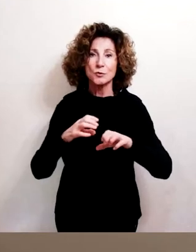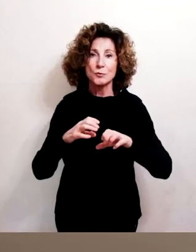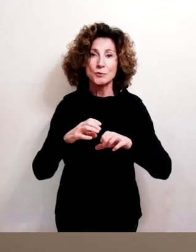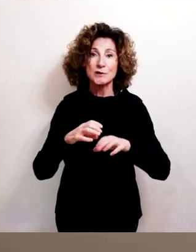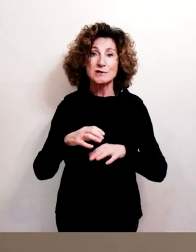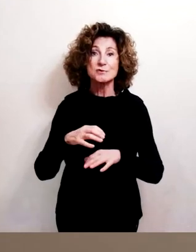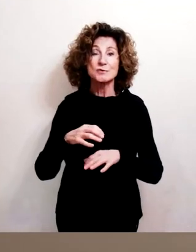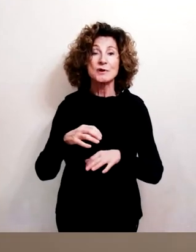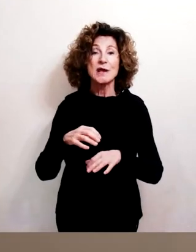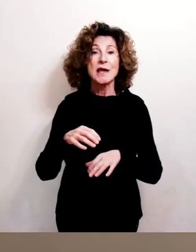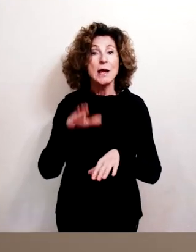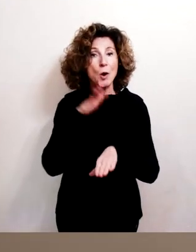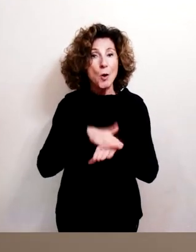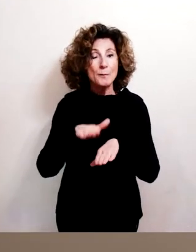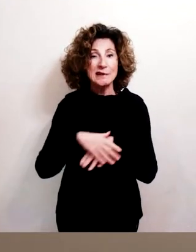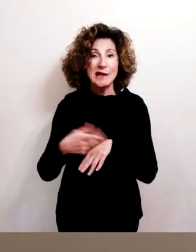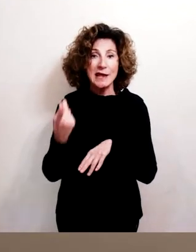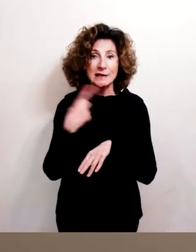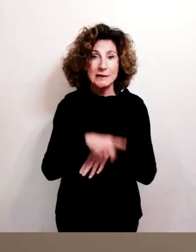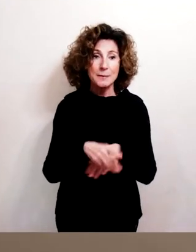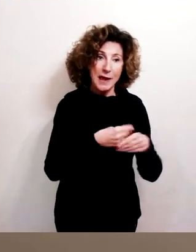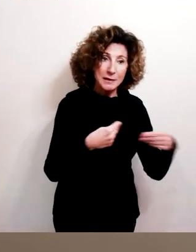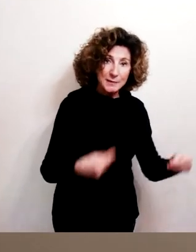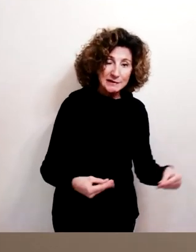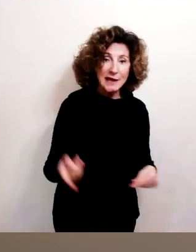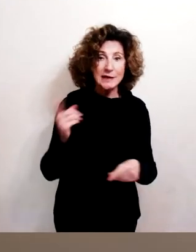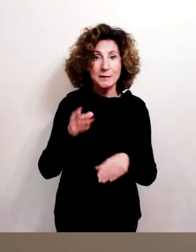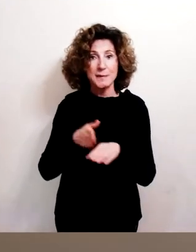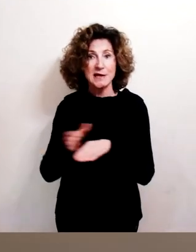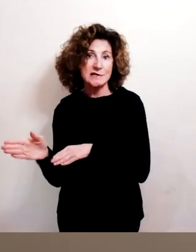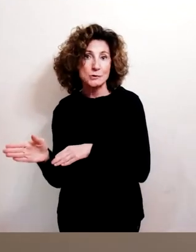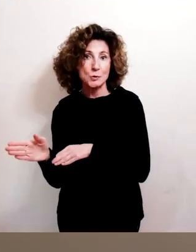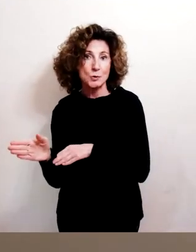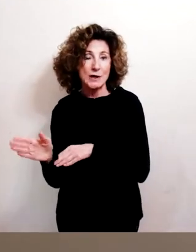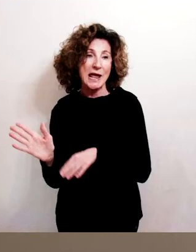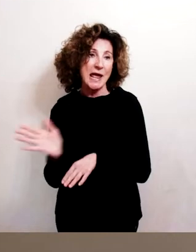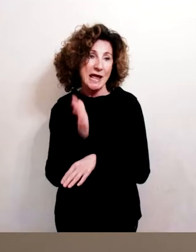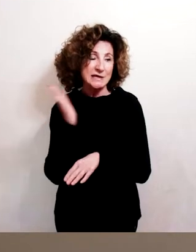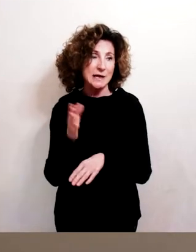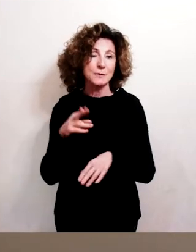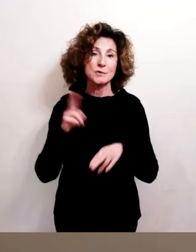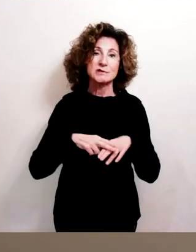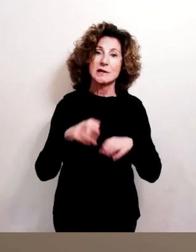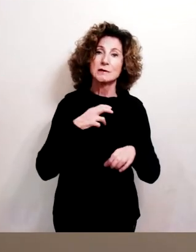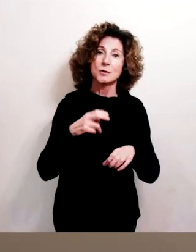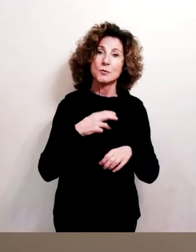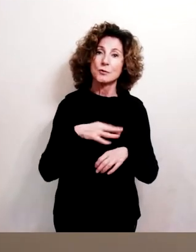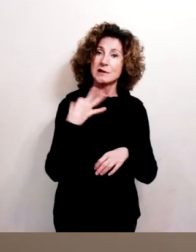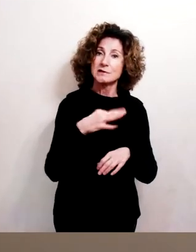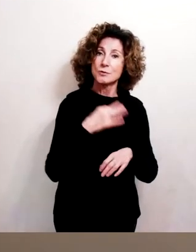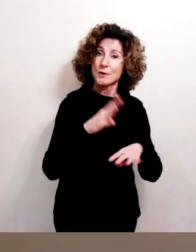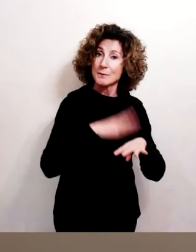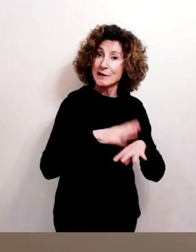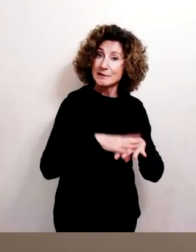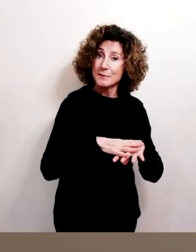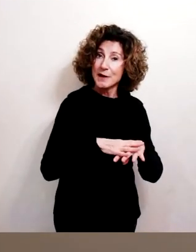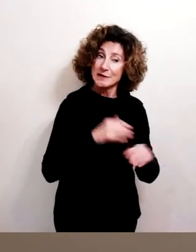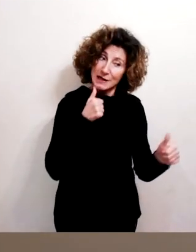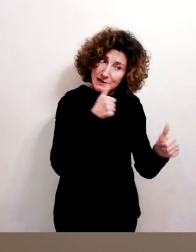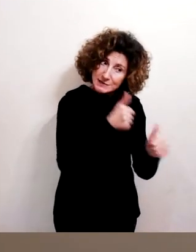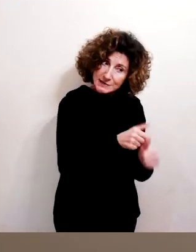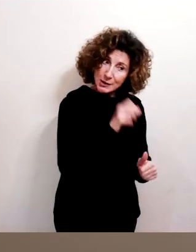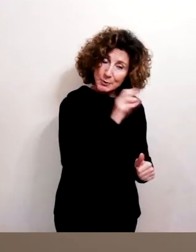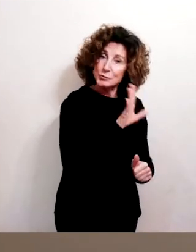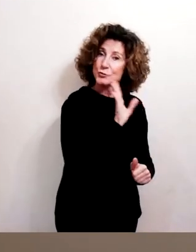specializzata per materia e per settore quindi i all assistente alla comunicazione specializzato in matematica e quindi